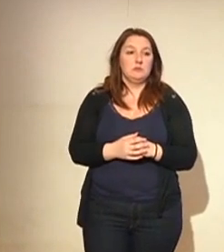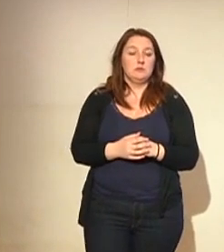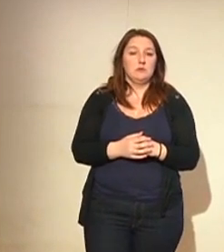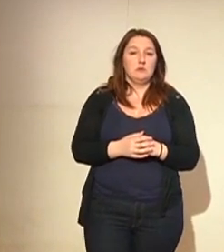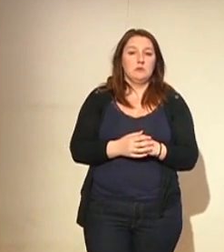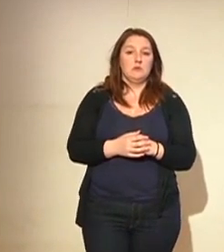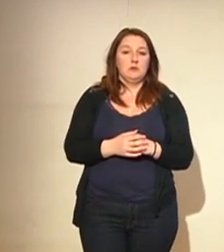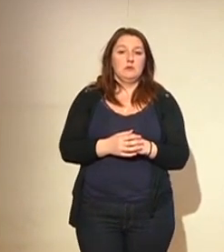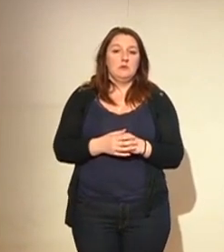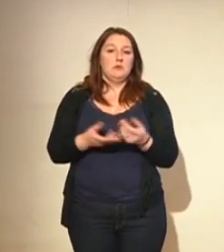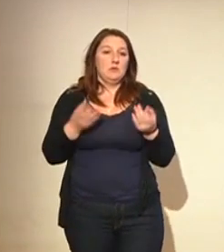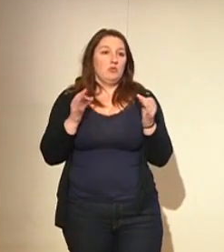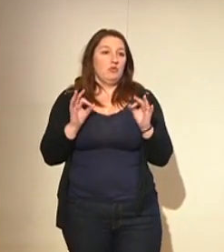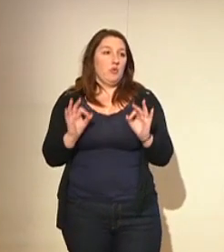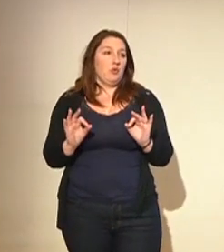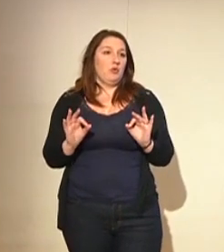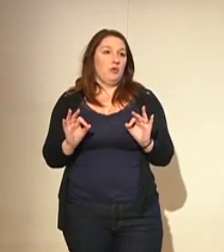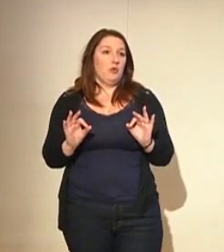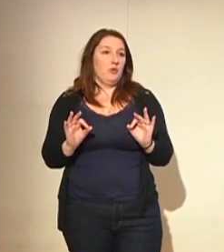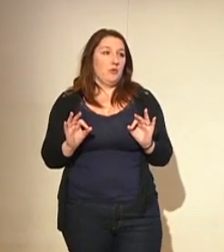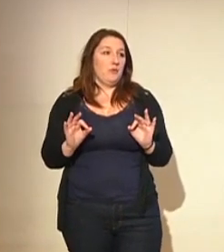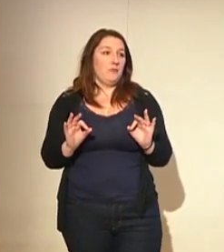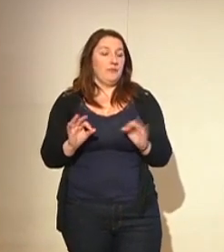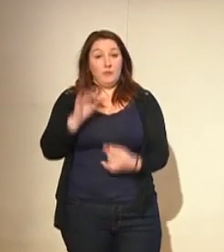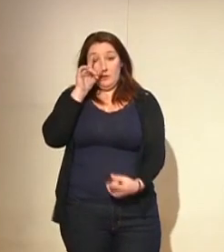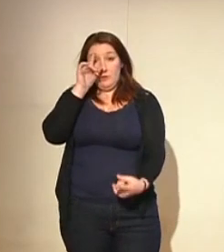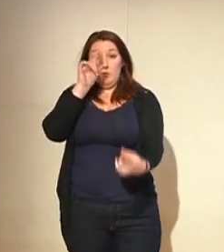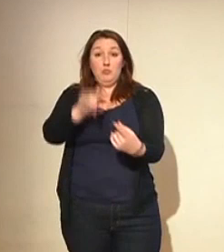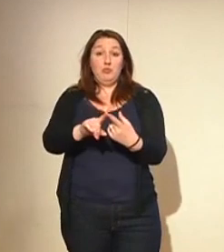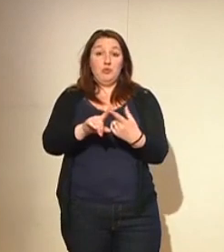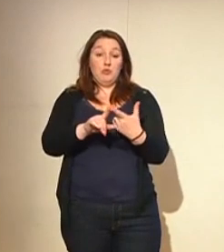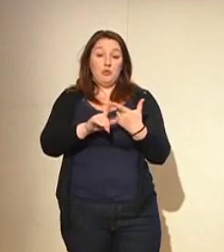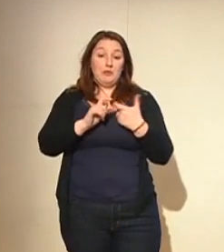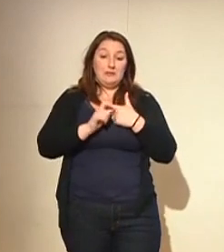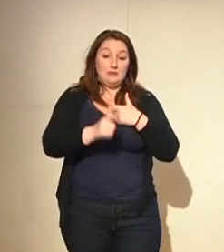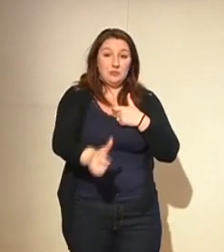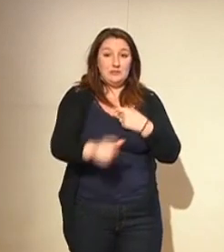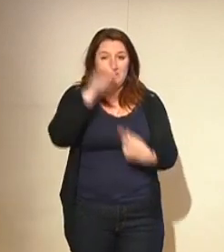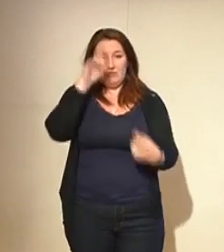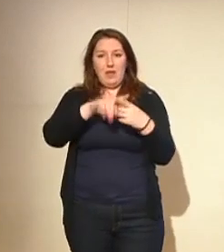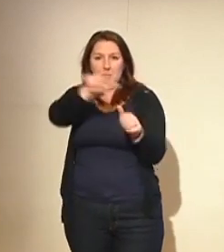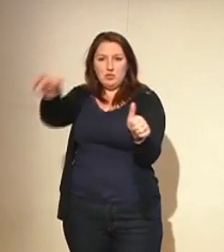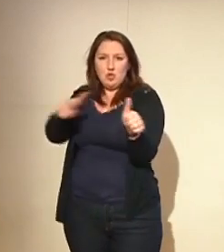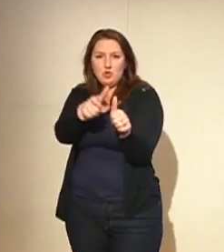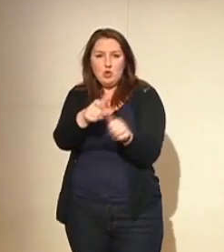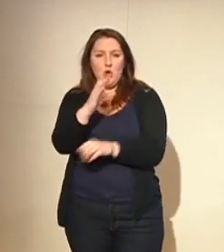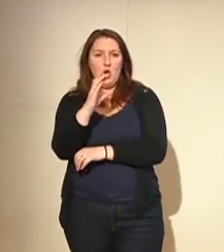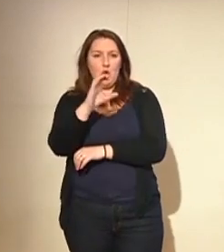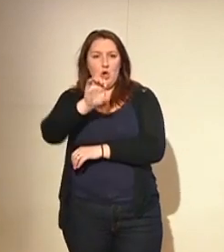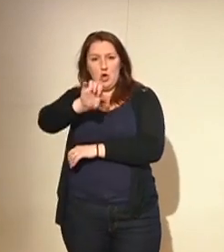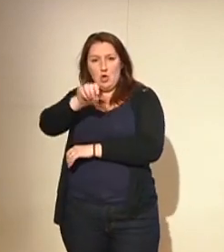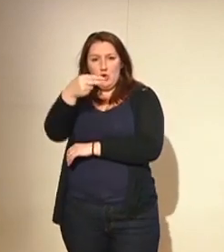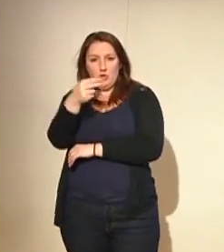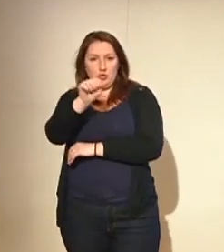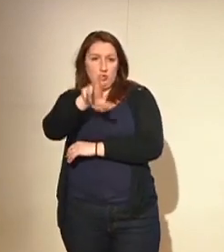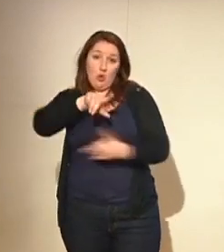euh donc pour modifier le dispositif des censeur et au lieu donc de désigner un